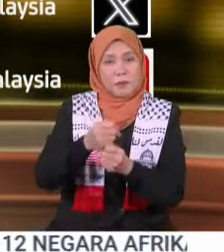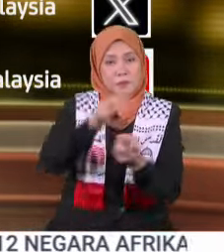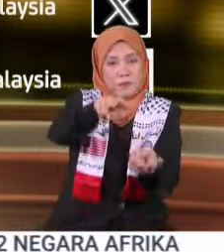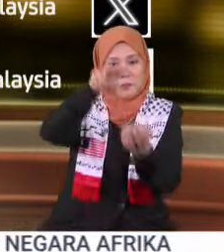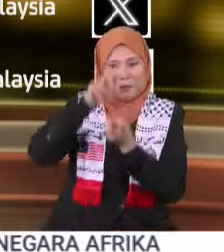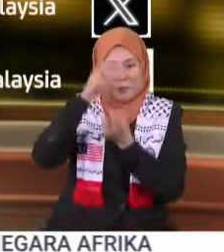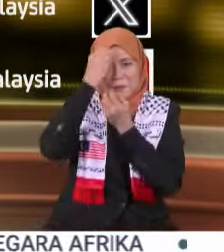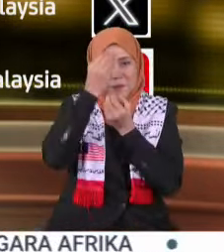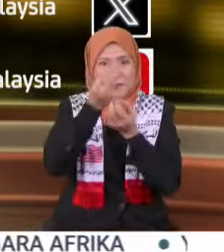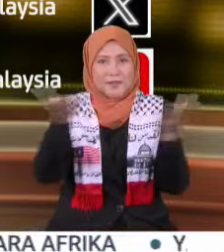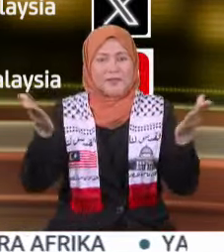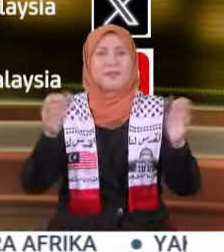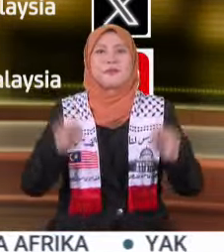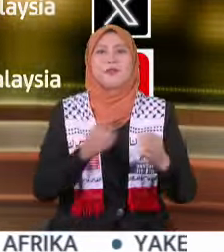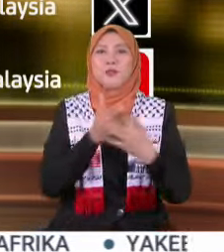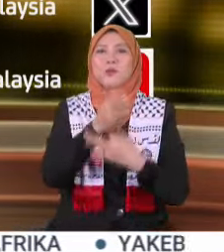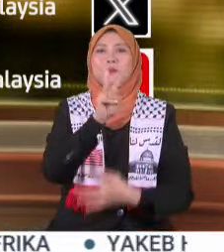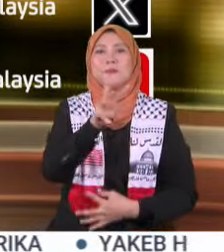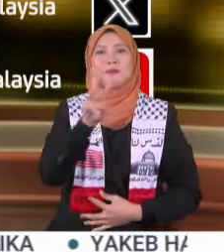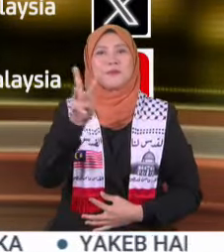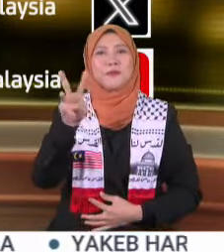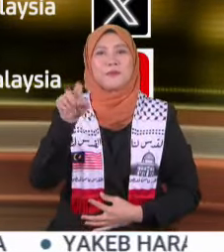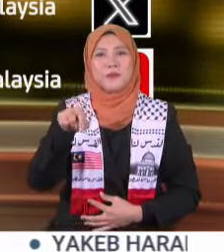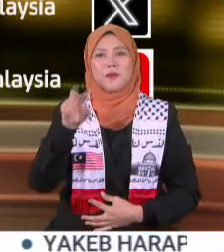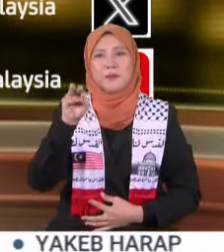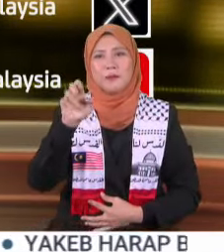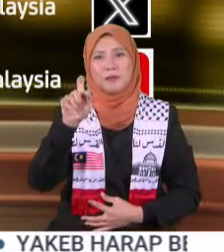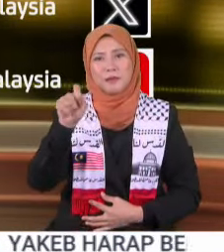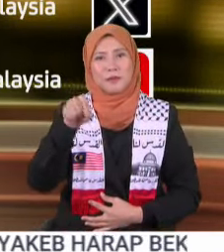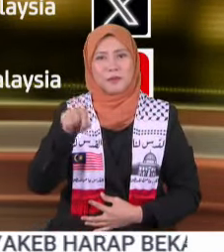informasi yang lebih terkini, anda boleh layari laman sesawang kami di